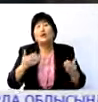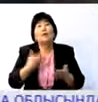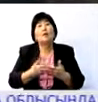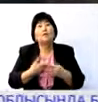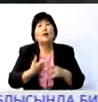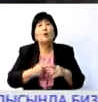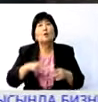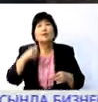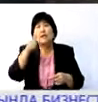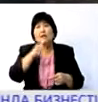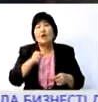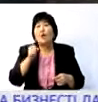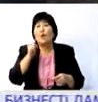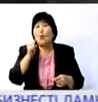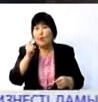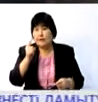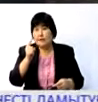осы жылы